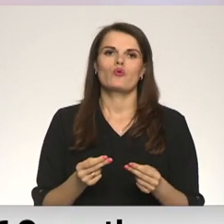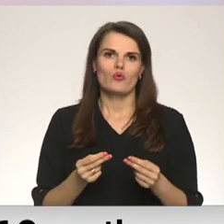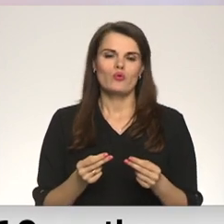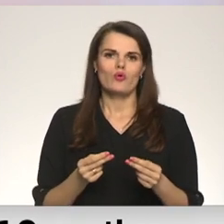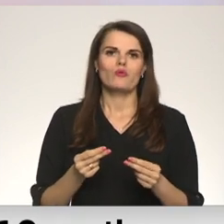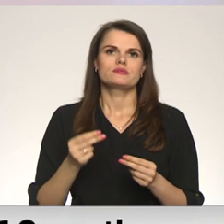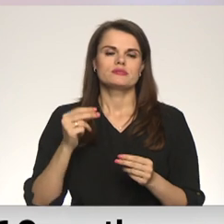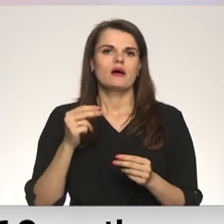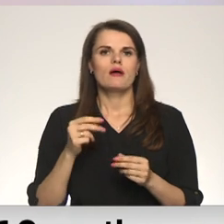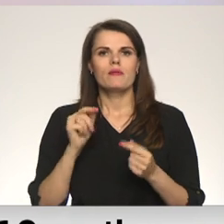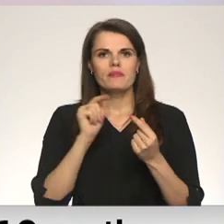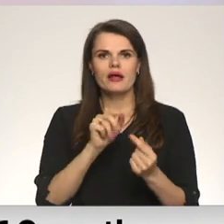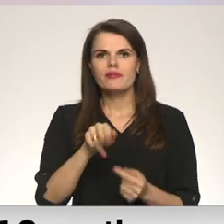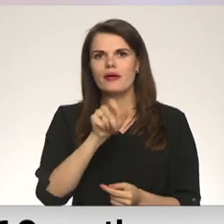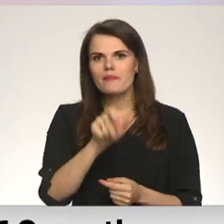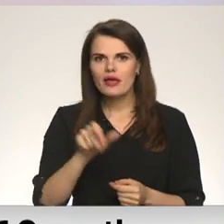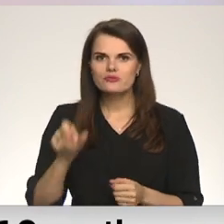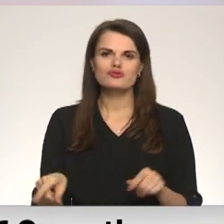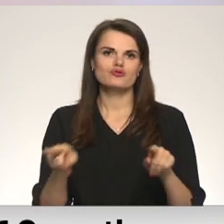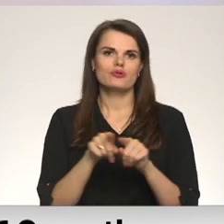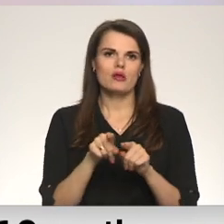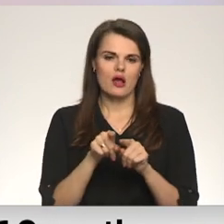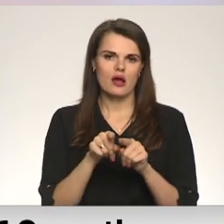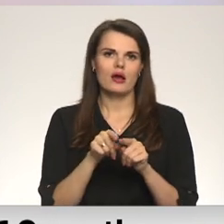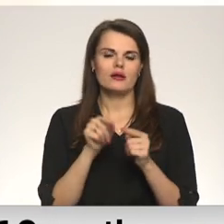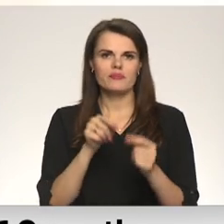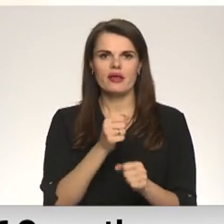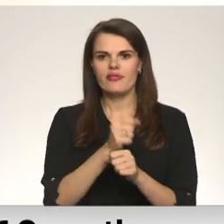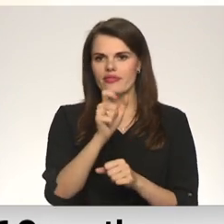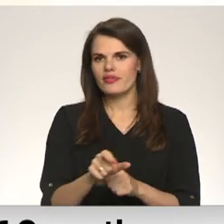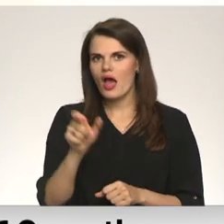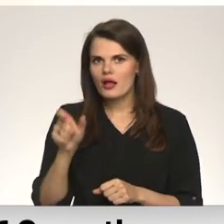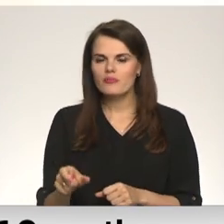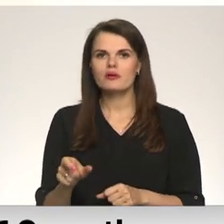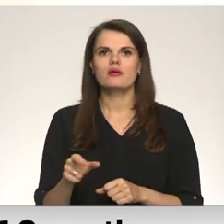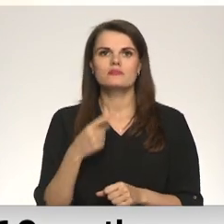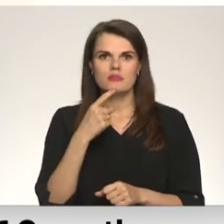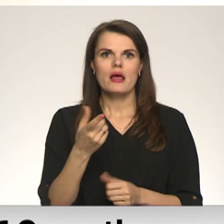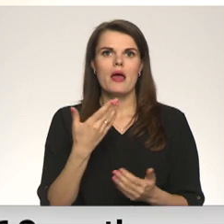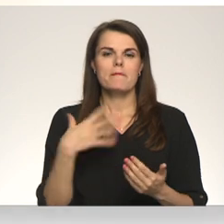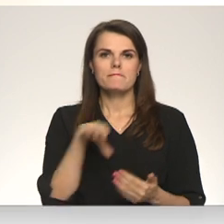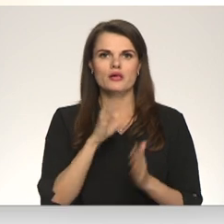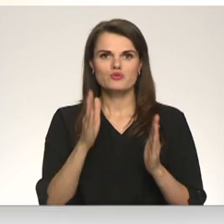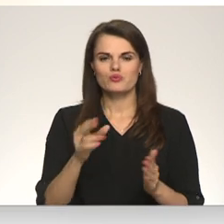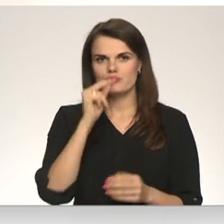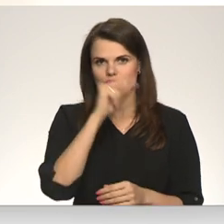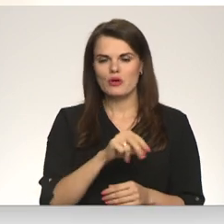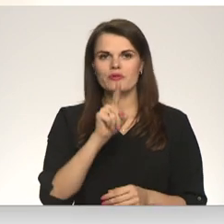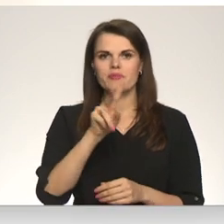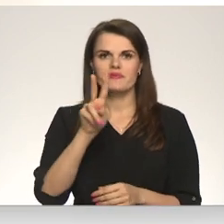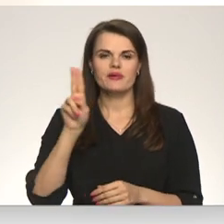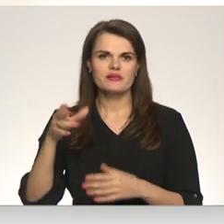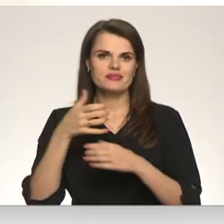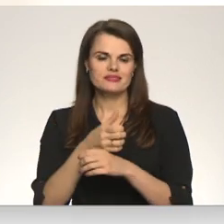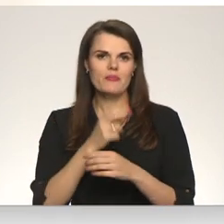no budžeta, gan pret pensionāriem, gan pret darbiniekiem. Ja Zakat Iztaukungs saka, ka mēs zaudēsim pievienotās vērtības nodokli